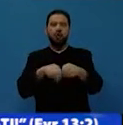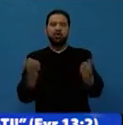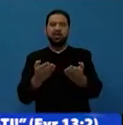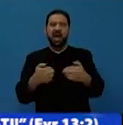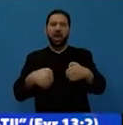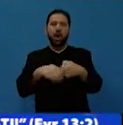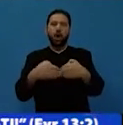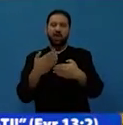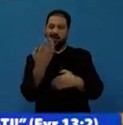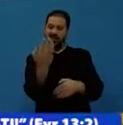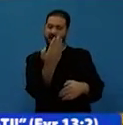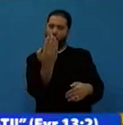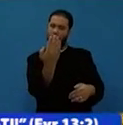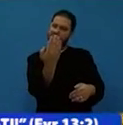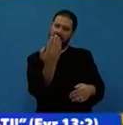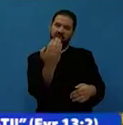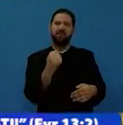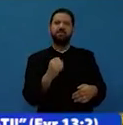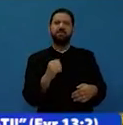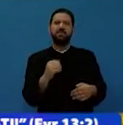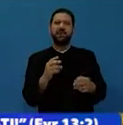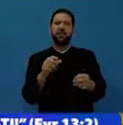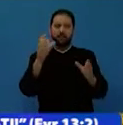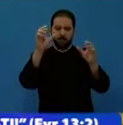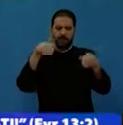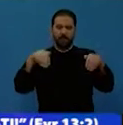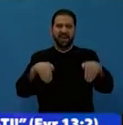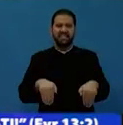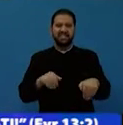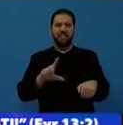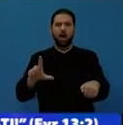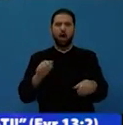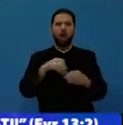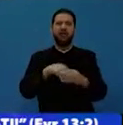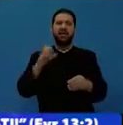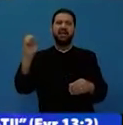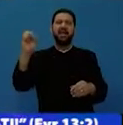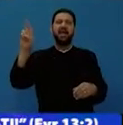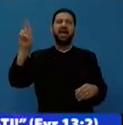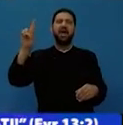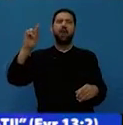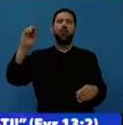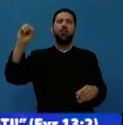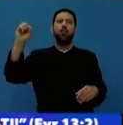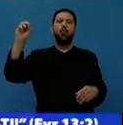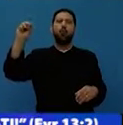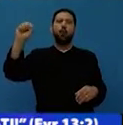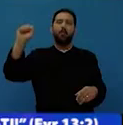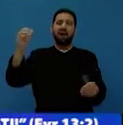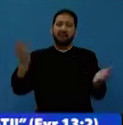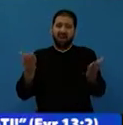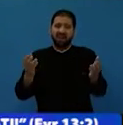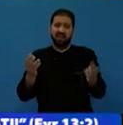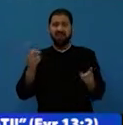oglindim. Practic, prezența lor în Europa, chiar dacă aparțin unor alte, unei alte culturi